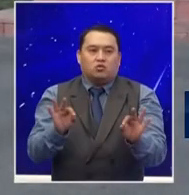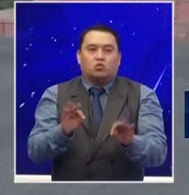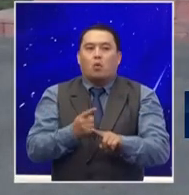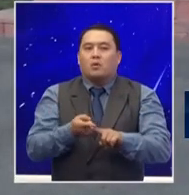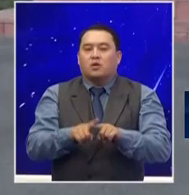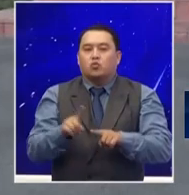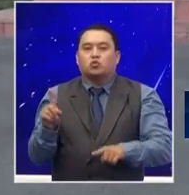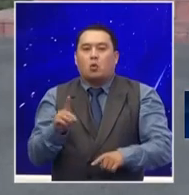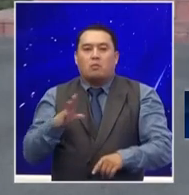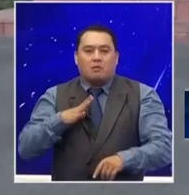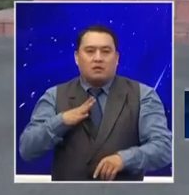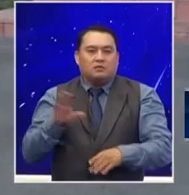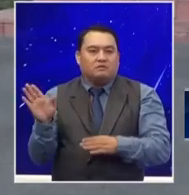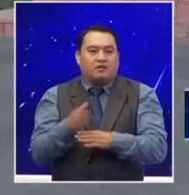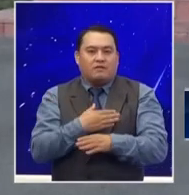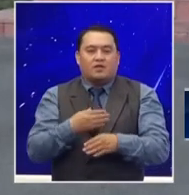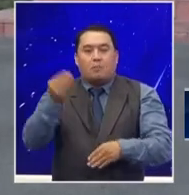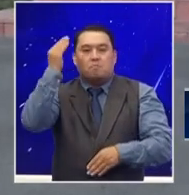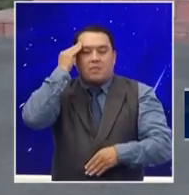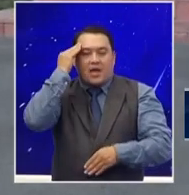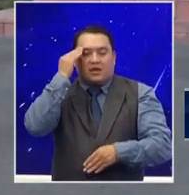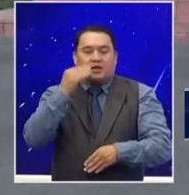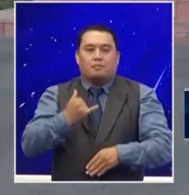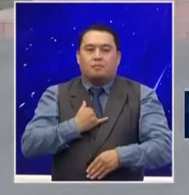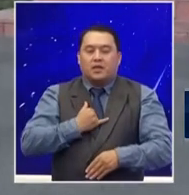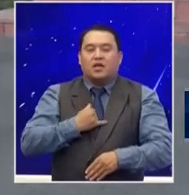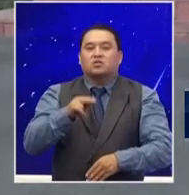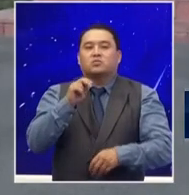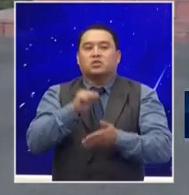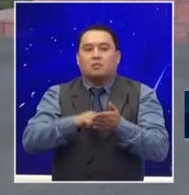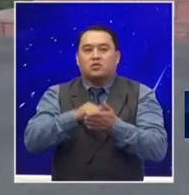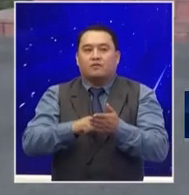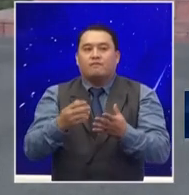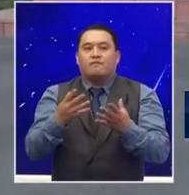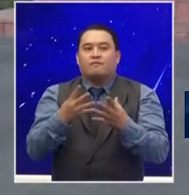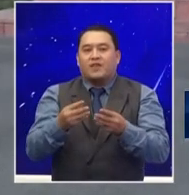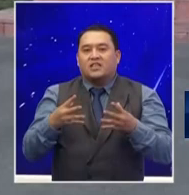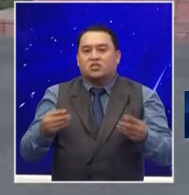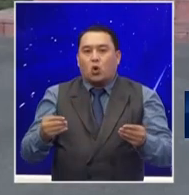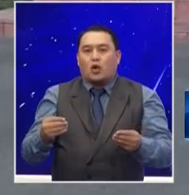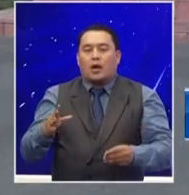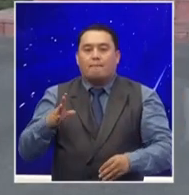что своевременно были приняты меры по нашим замечаниям. Весной были